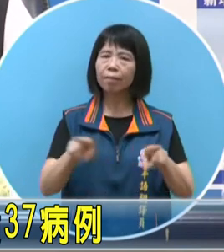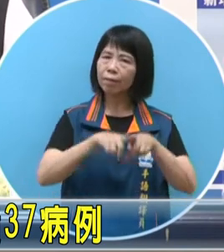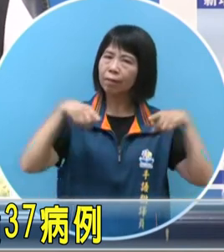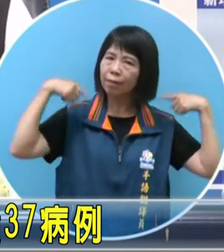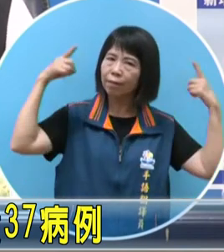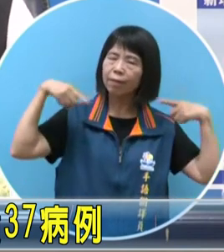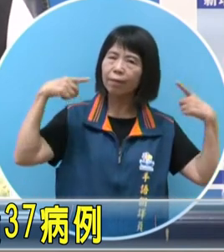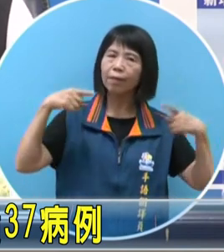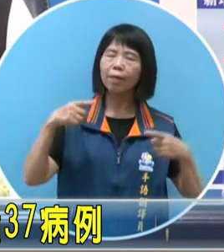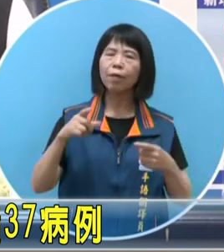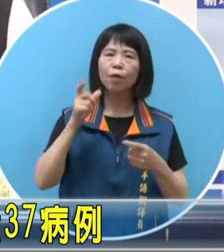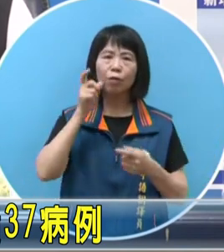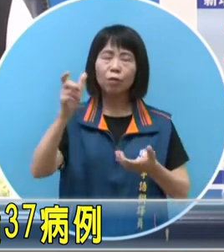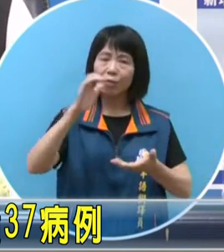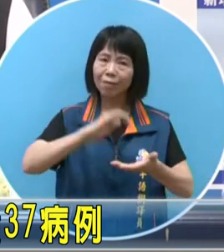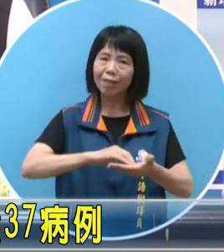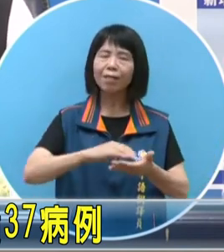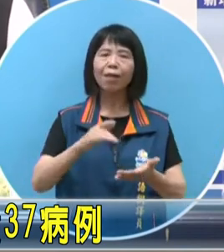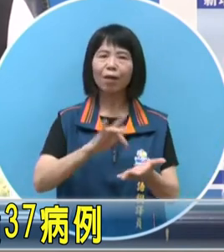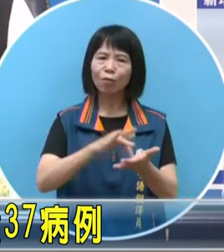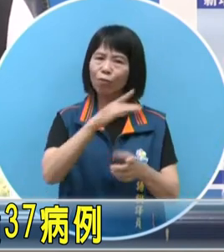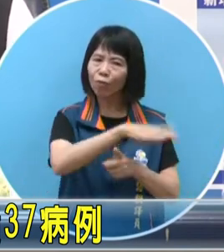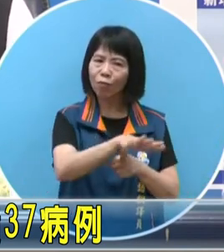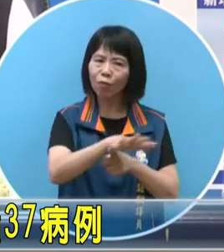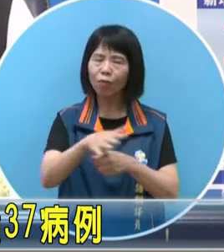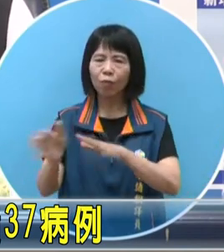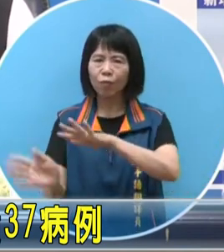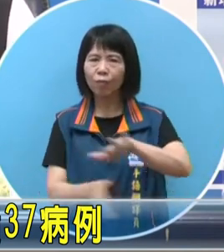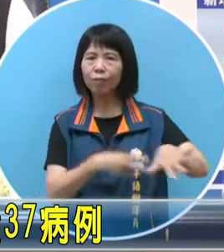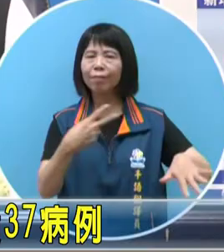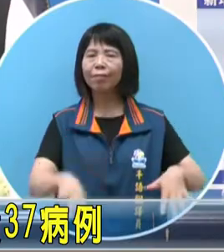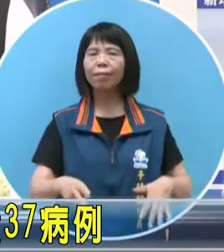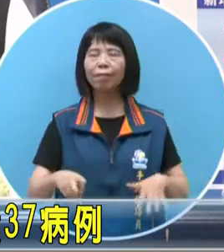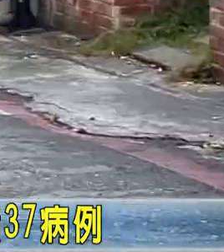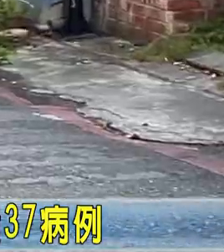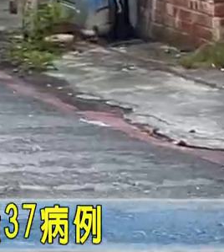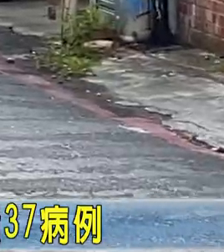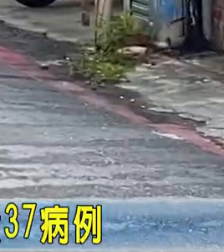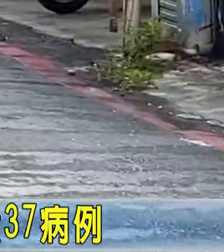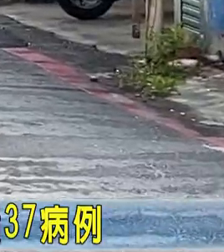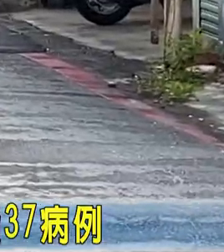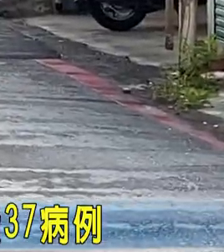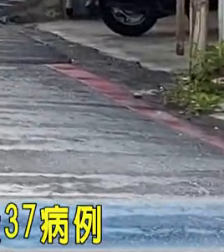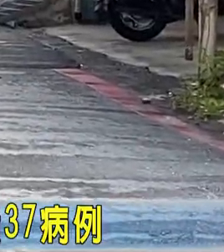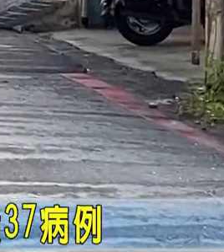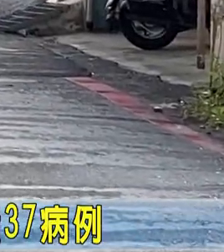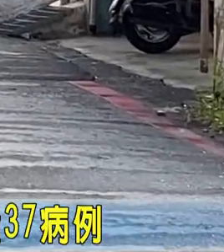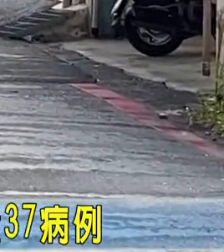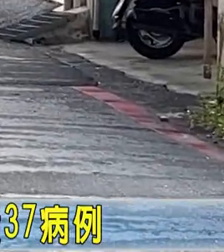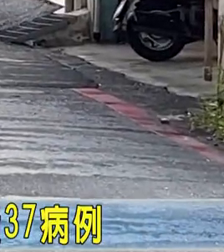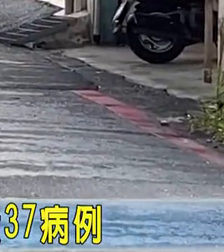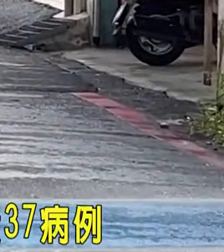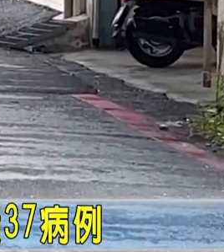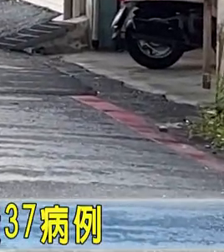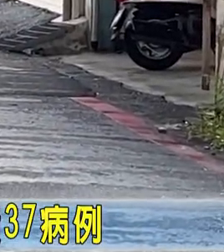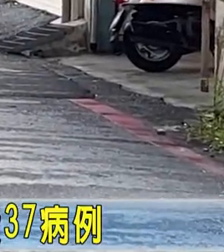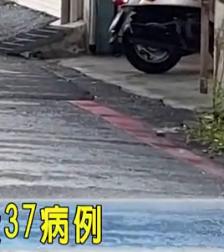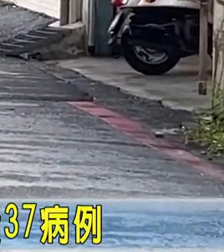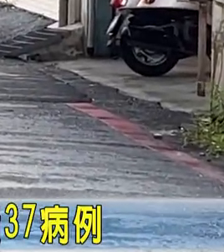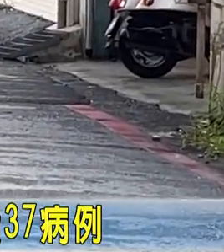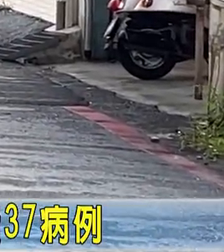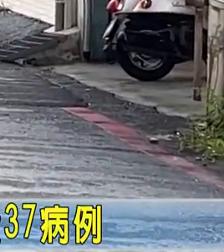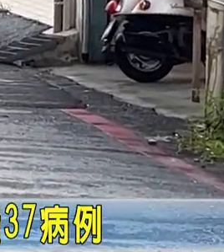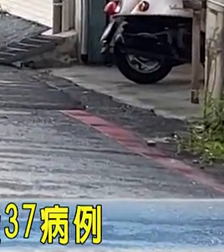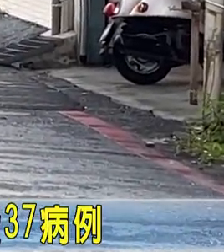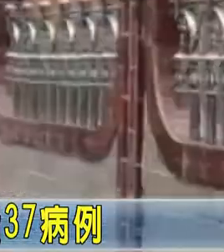常固定的消清以外，另外是及时接到卫生局的通知而及